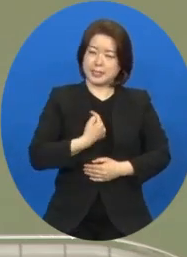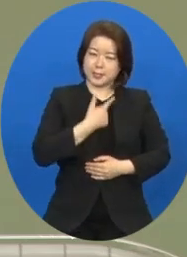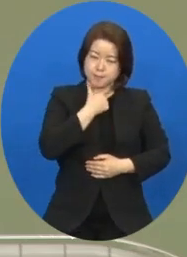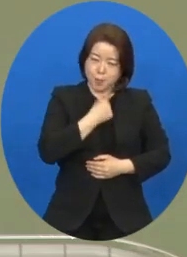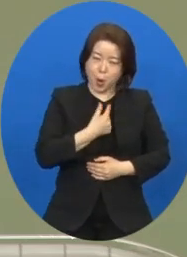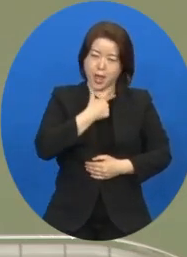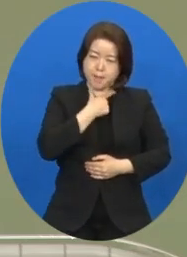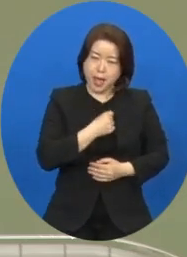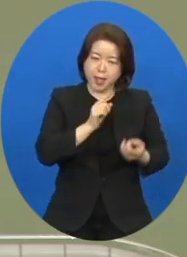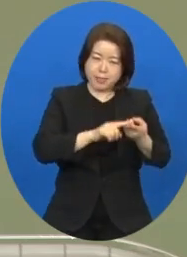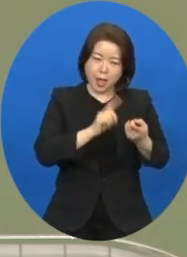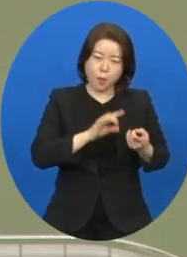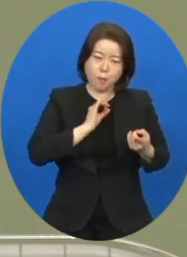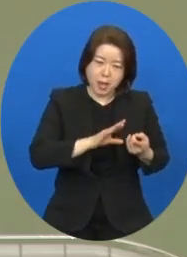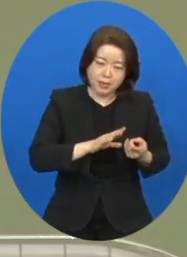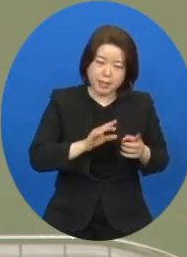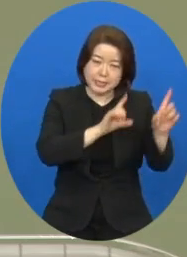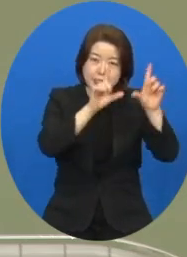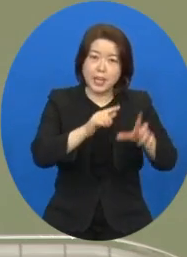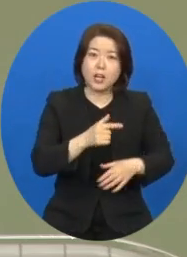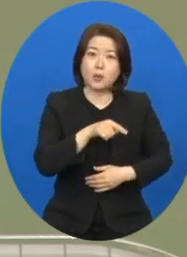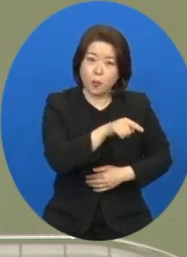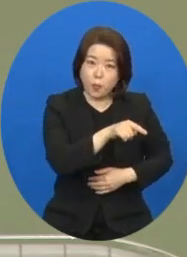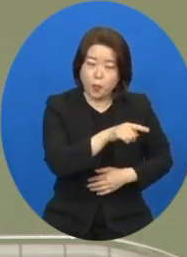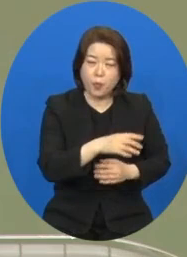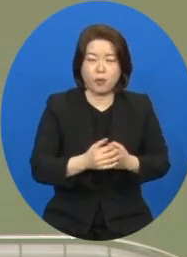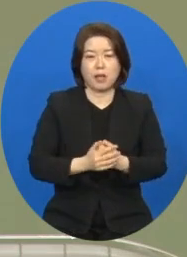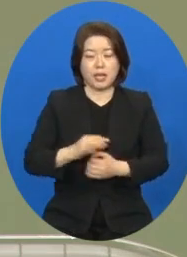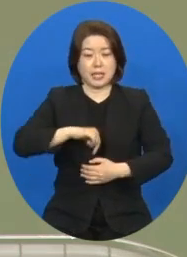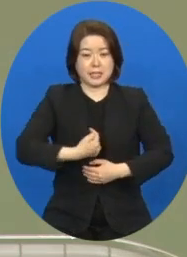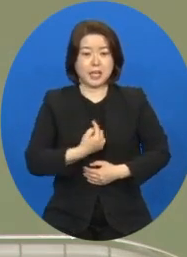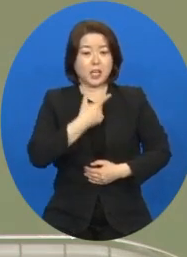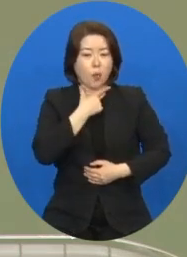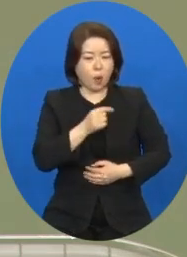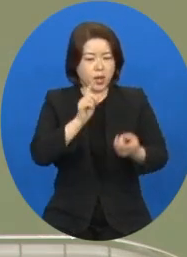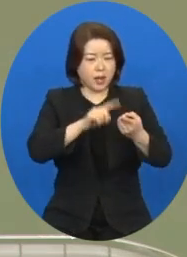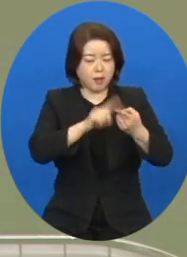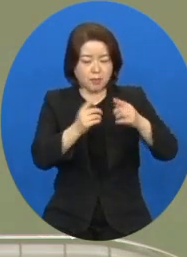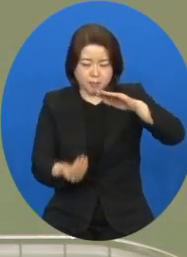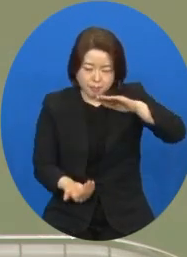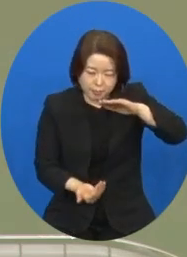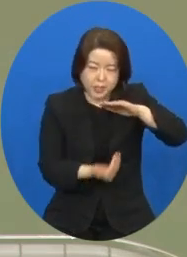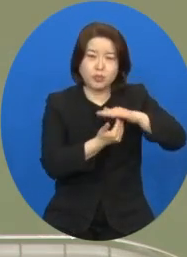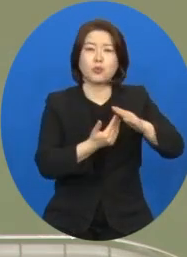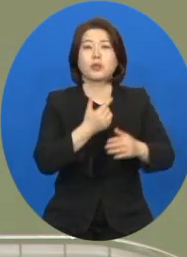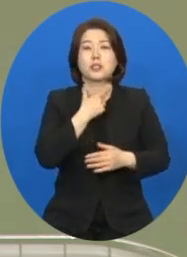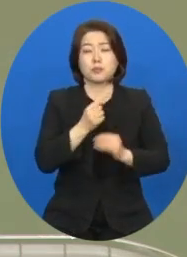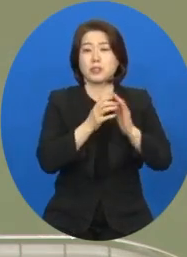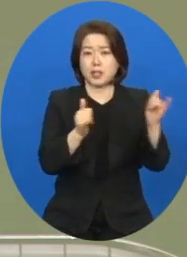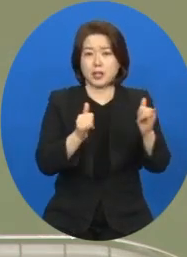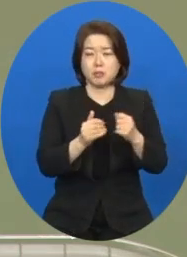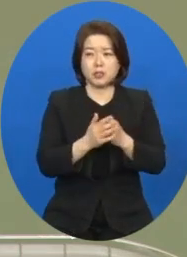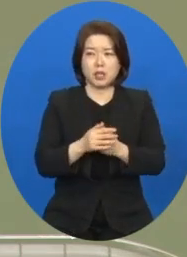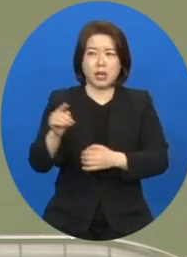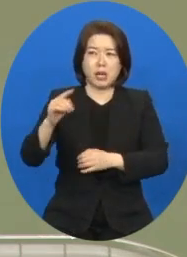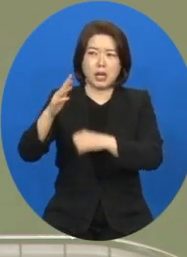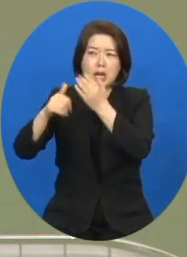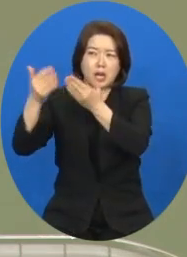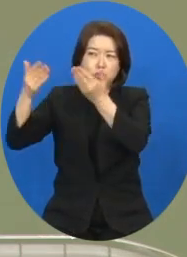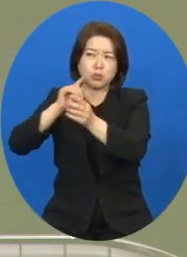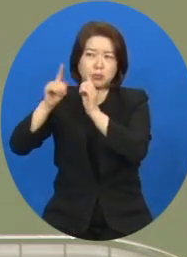대로만 살려고 하는 사람, 자기가 원하는 것을 이루려고 하는 사람은 하나같이 귀에